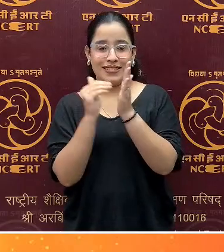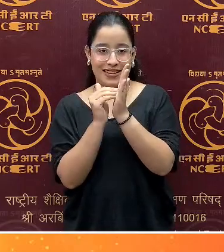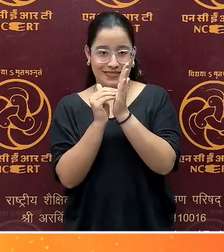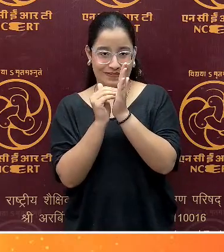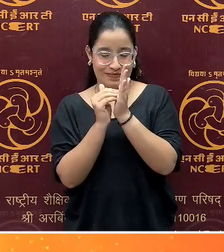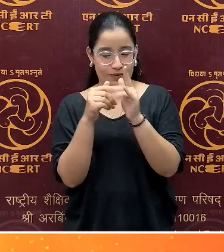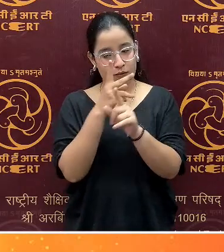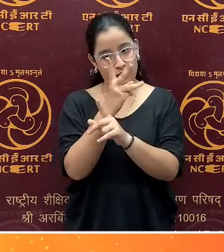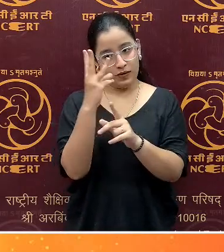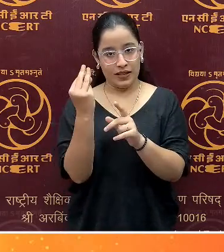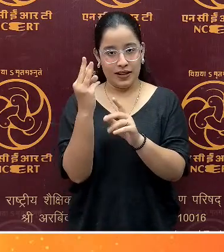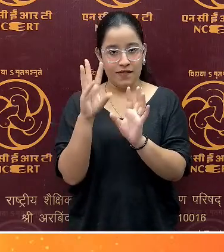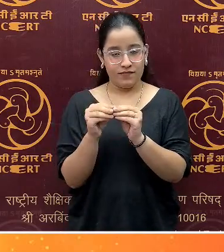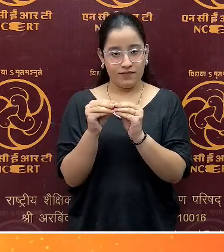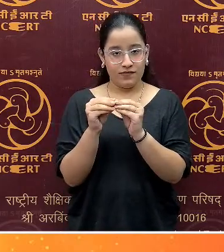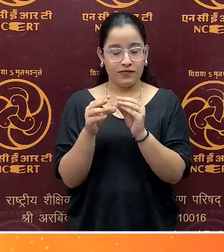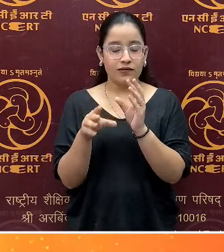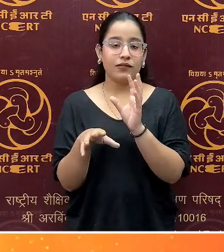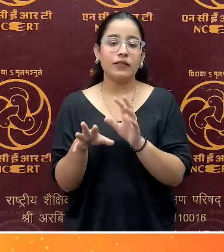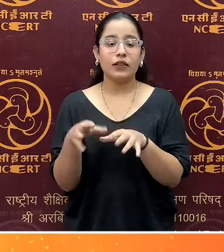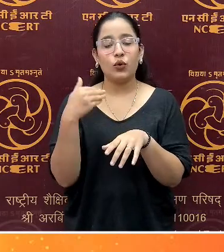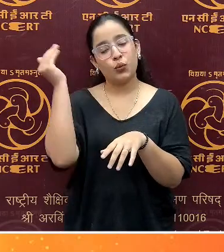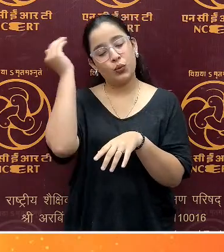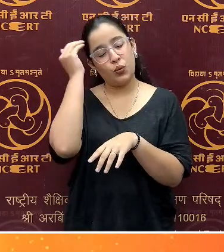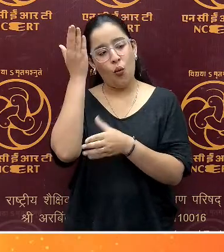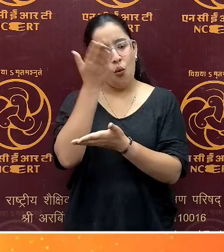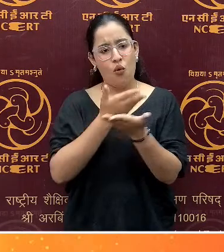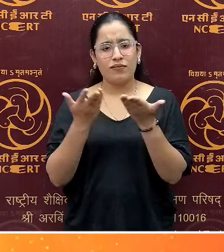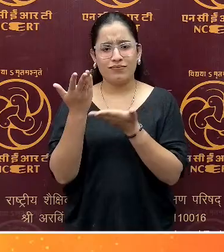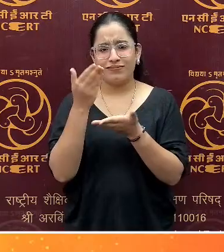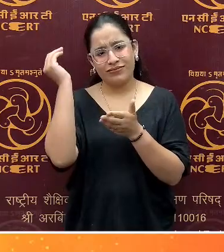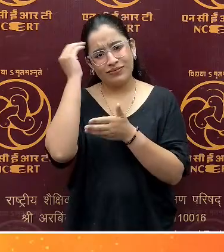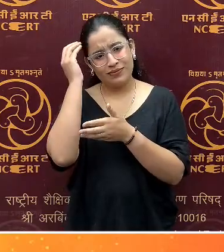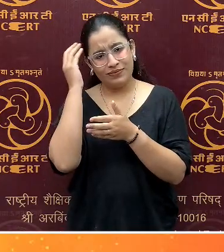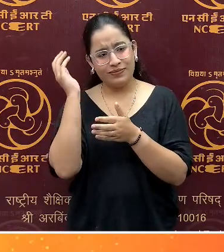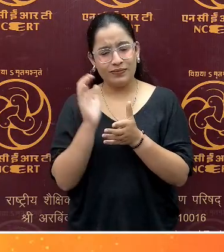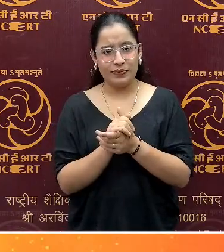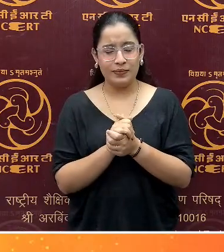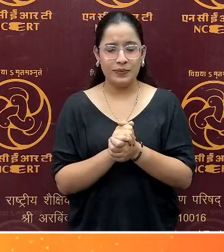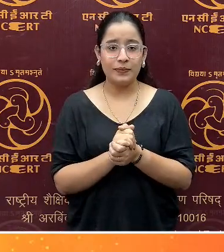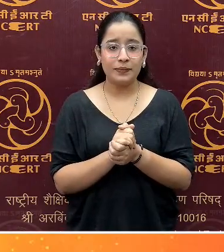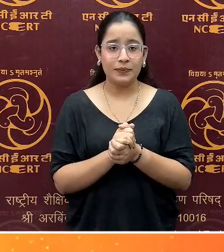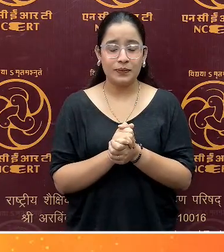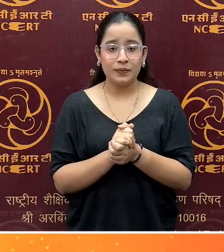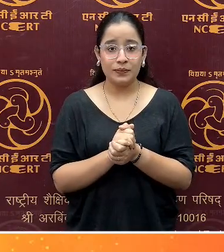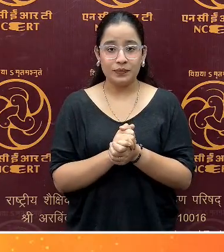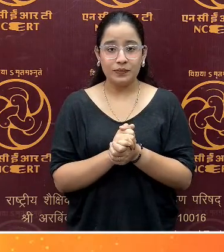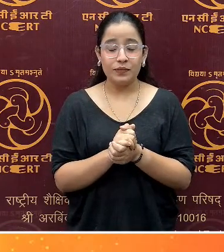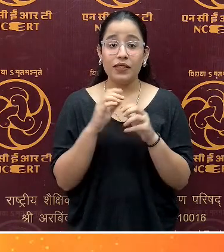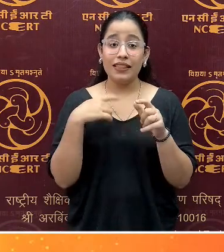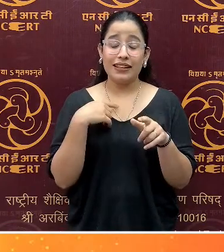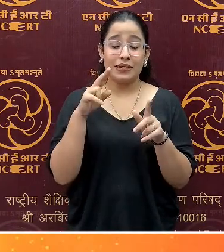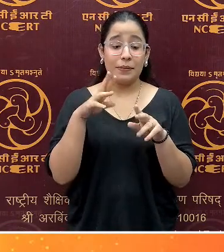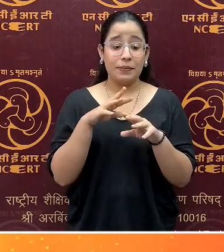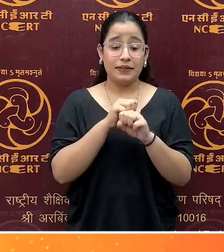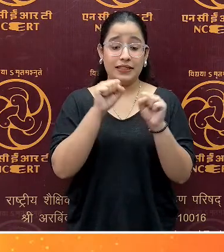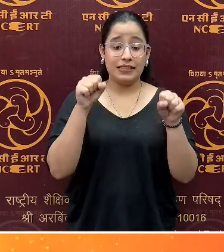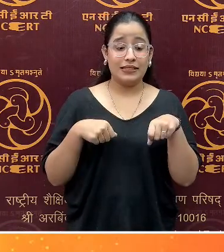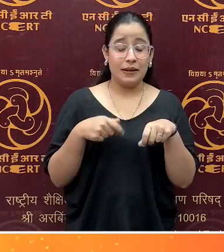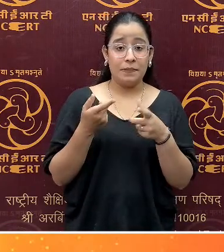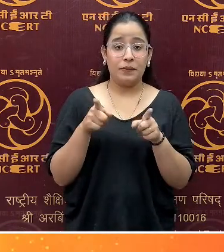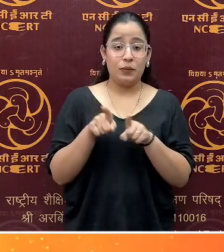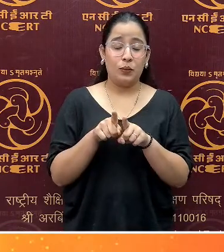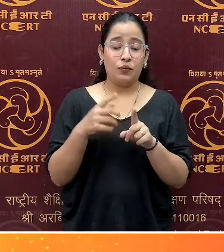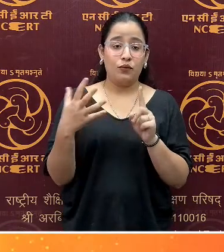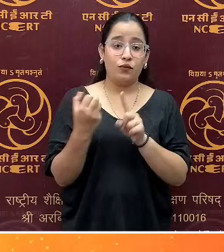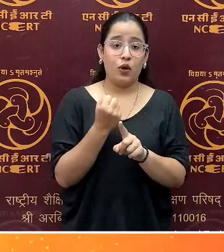ये information everybody I think know it. ठीक है? Right. Now this is derived from the fact that that is the